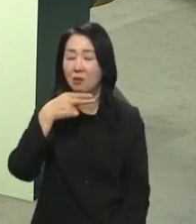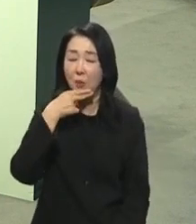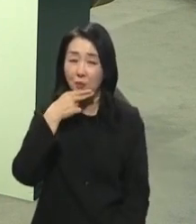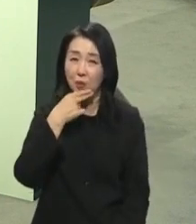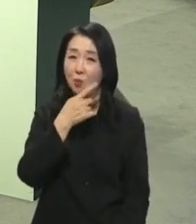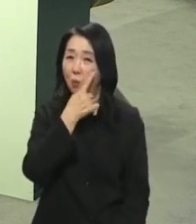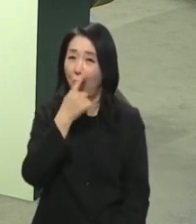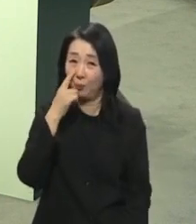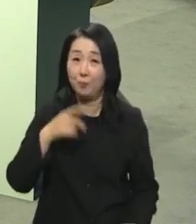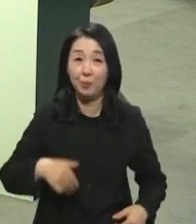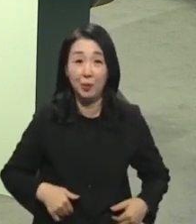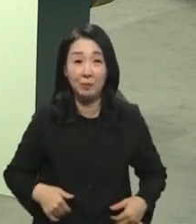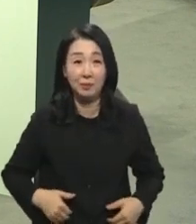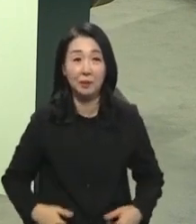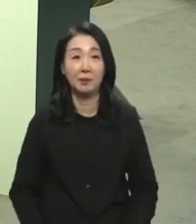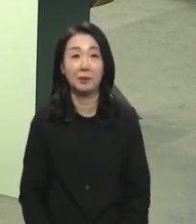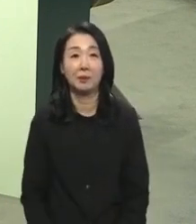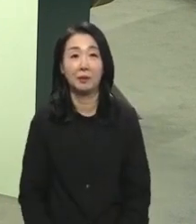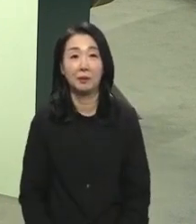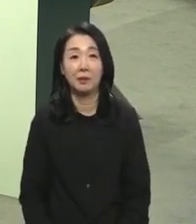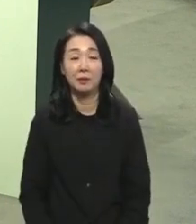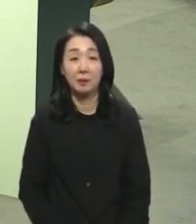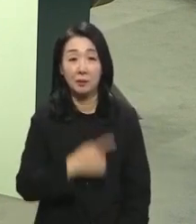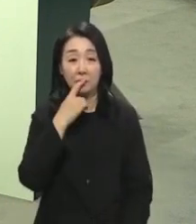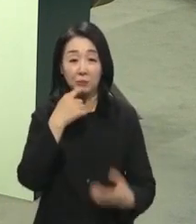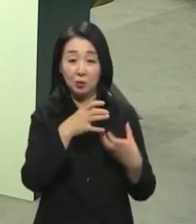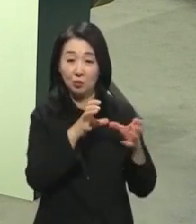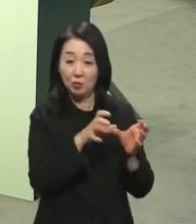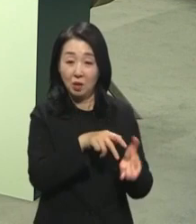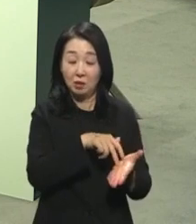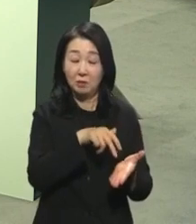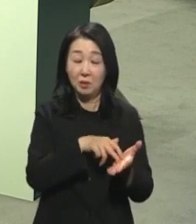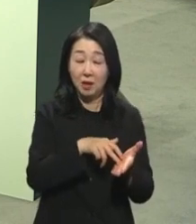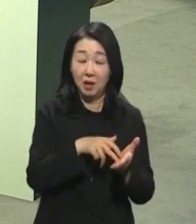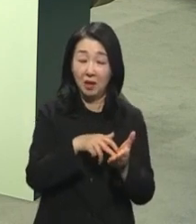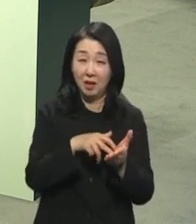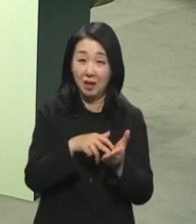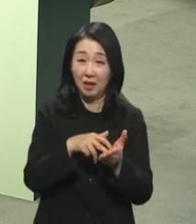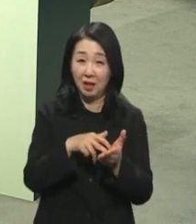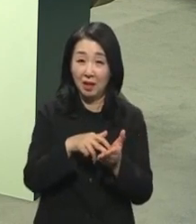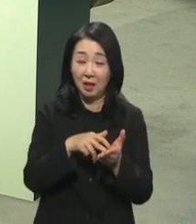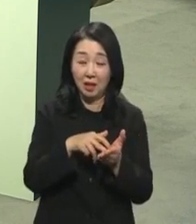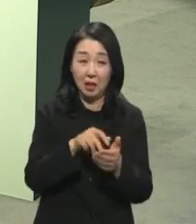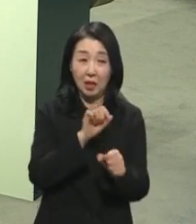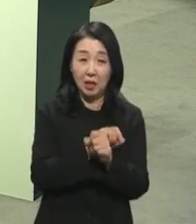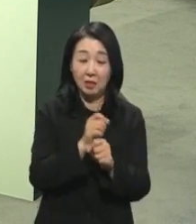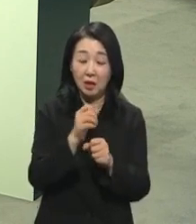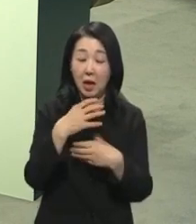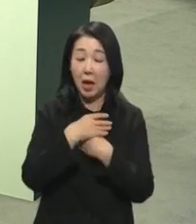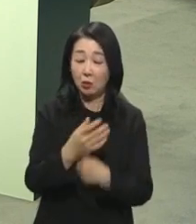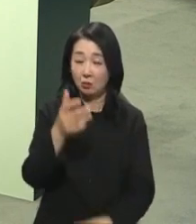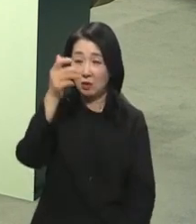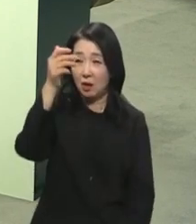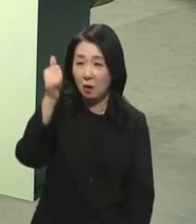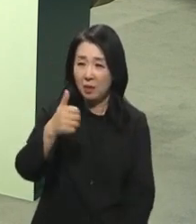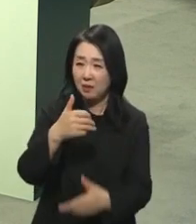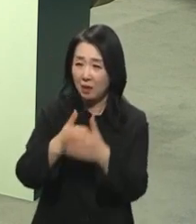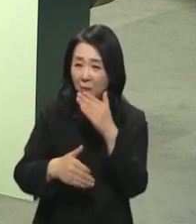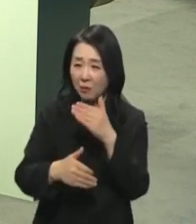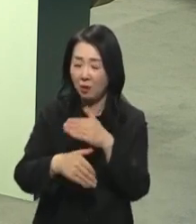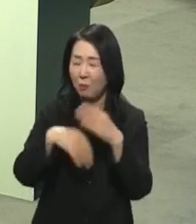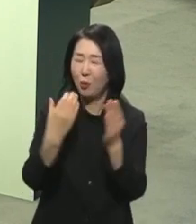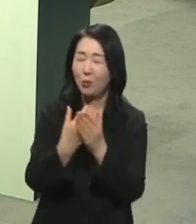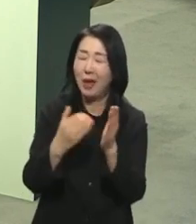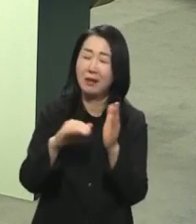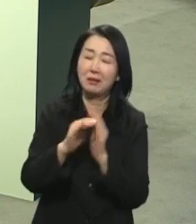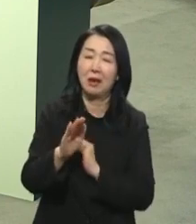해봐야 될 거 같습니다 그리고 민주당에서는 아 장관만 남는다고 되냐 대통령이 사과해 장 있어보고